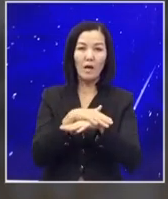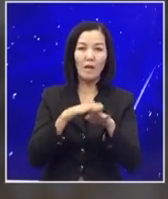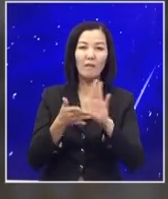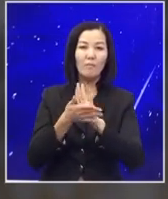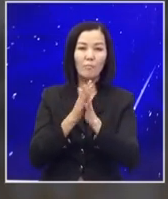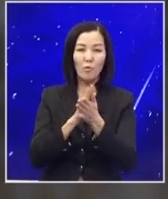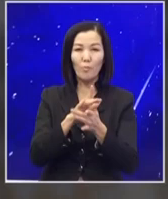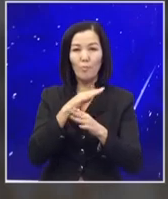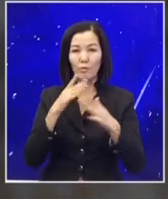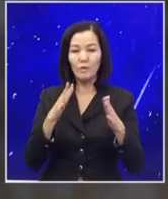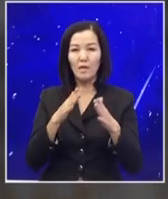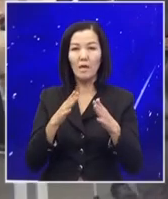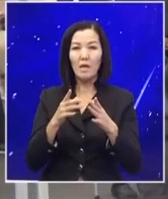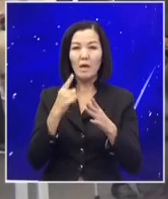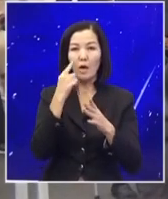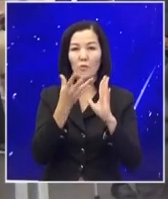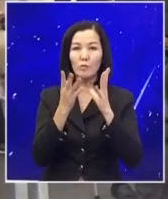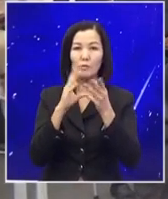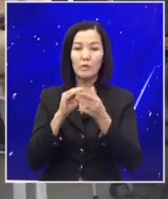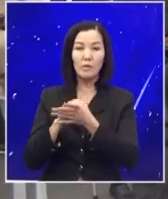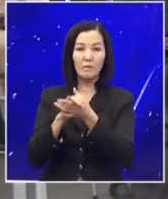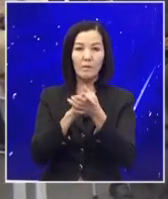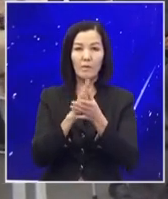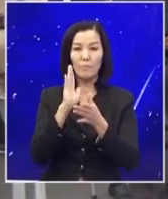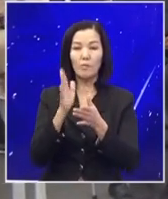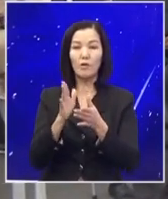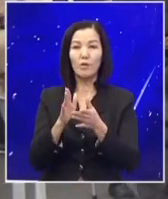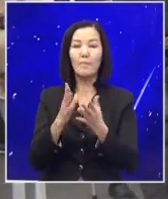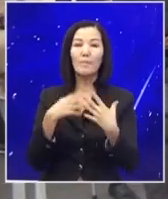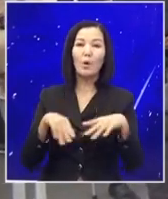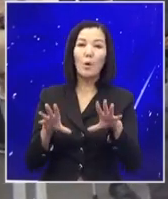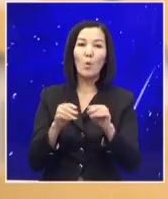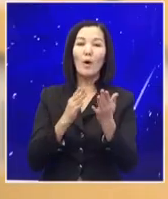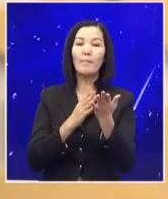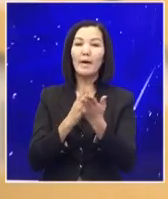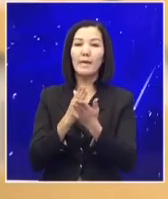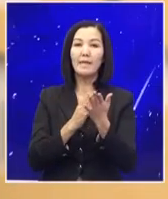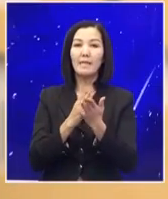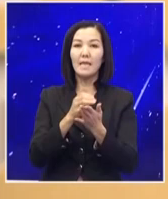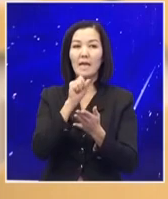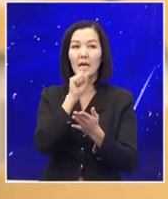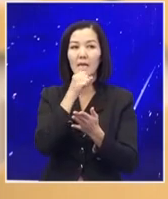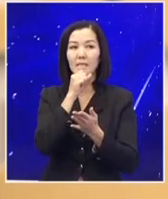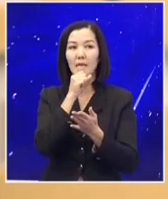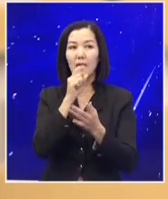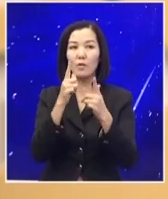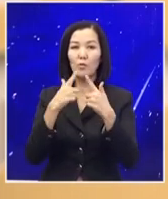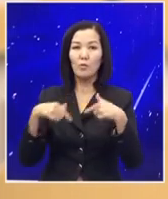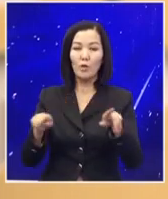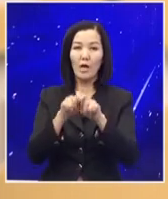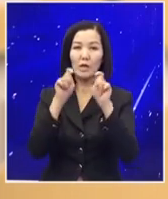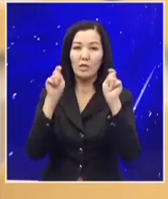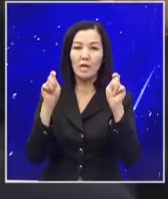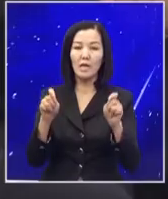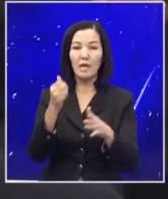аузы біршілік нәсіп етсін. Салтанатты шарада қоғам қайраткерлері мен ақсақалдар да игі іске мұрындық болғандарға